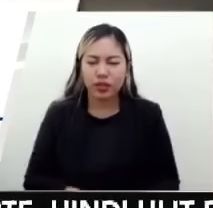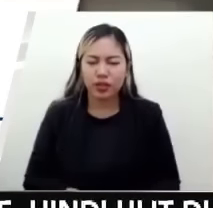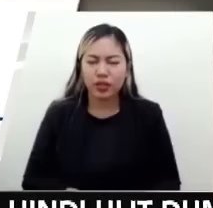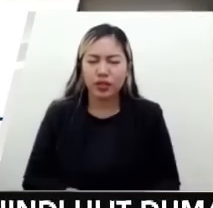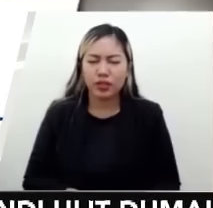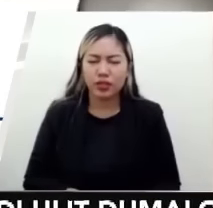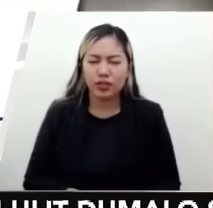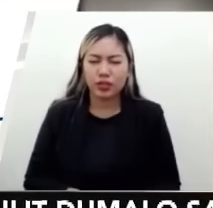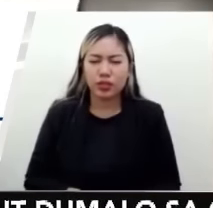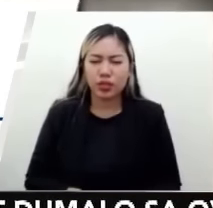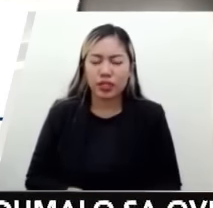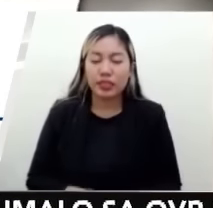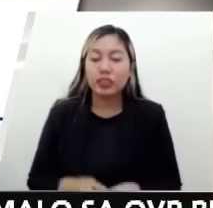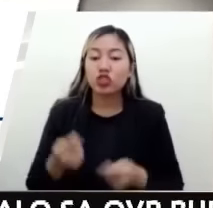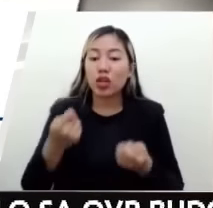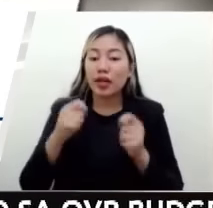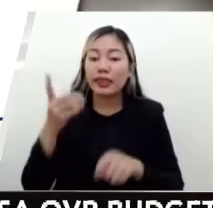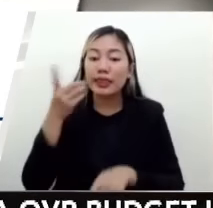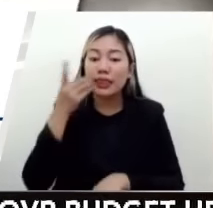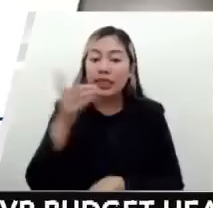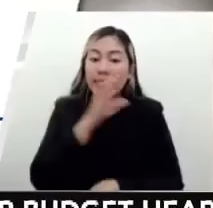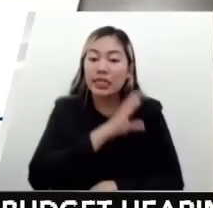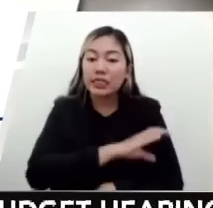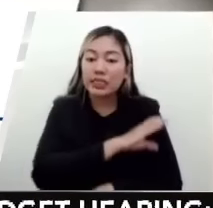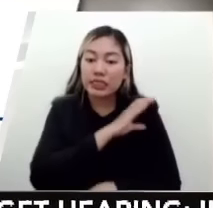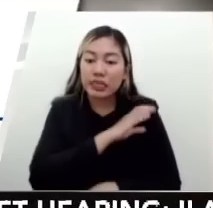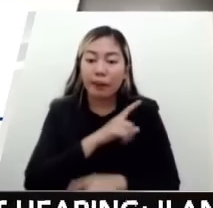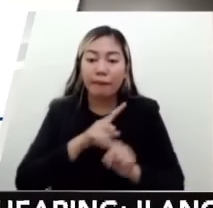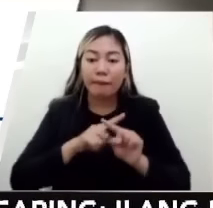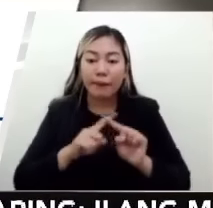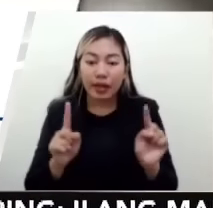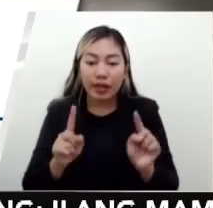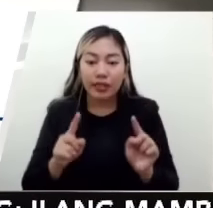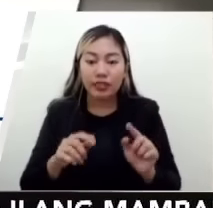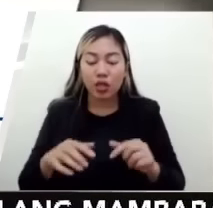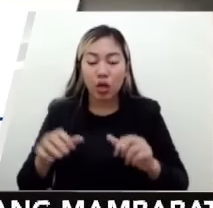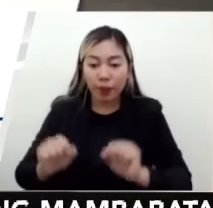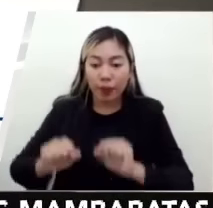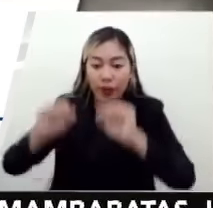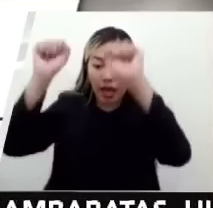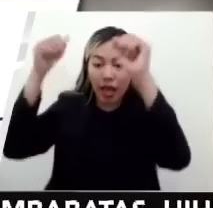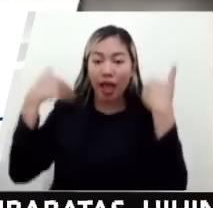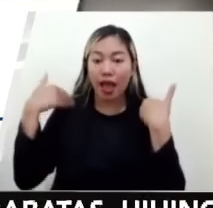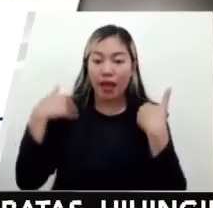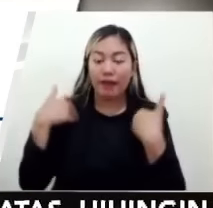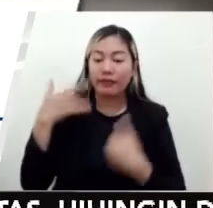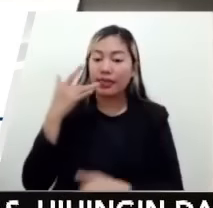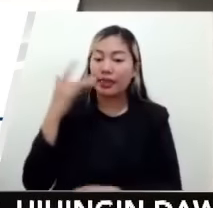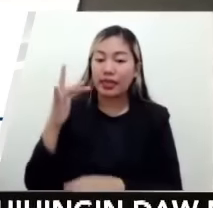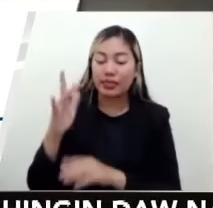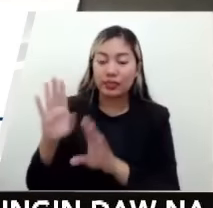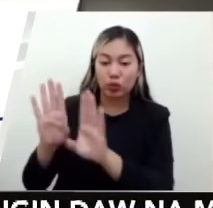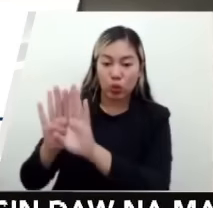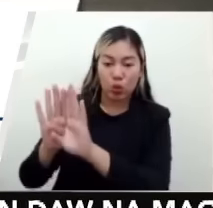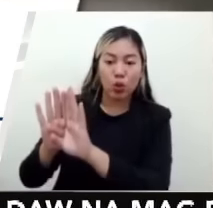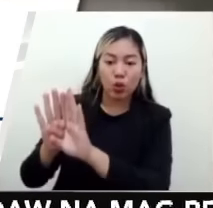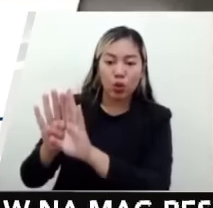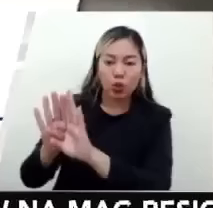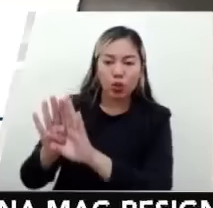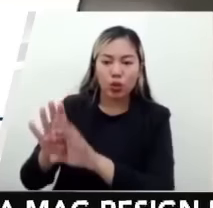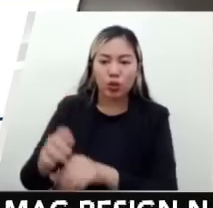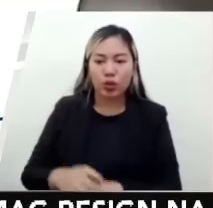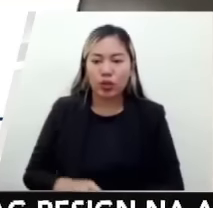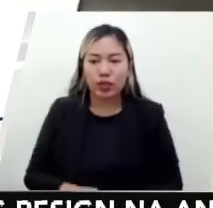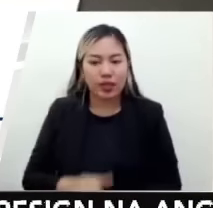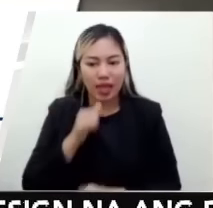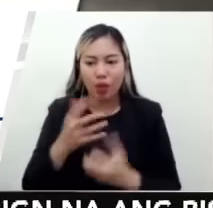kay ang dental, dabi pag open mo sang roll up, may harap pagit siya nga glass door. Guro din nila gusto book on, bala kay